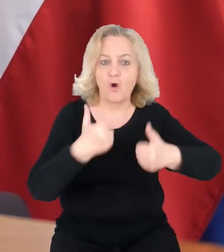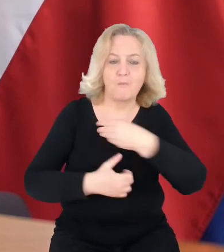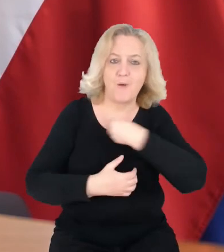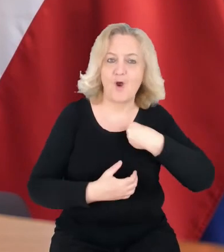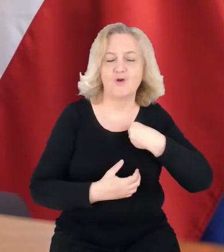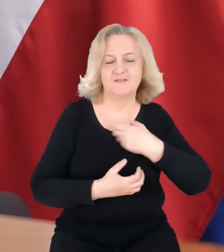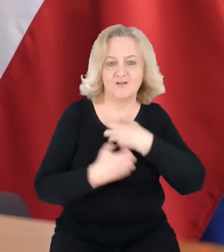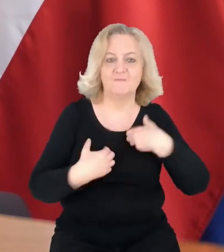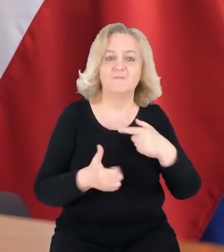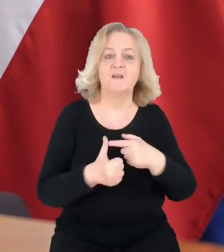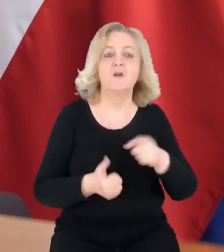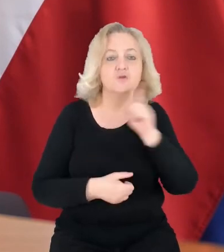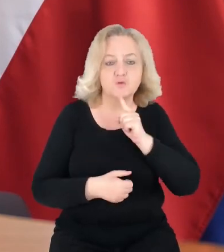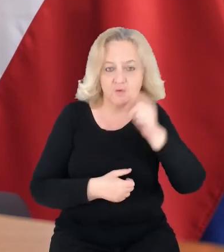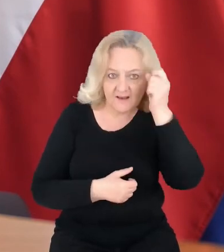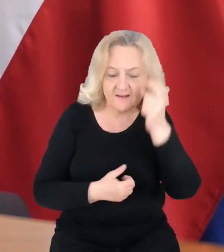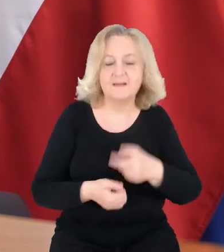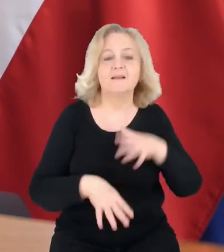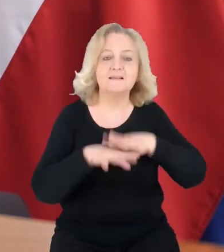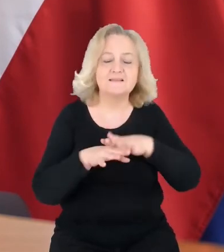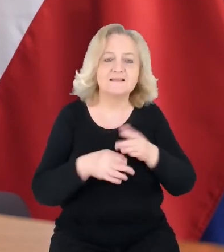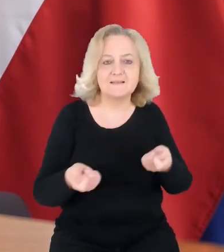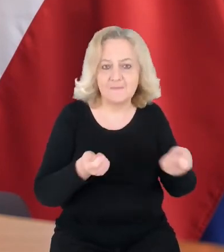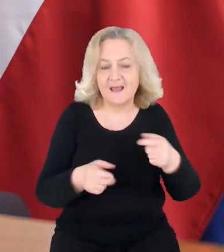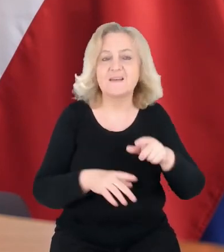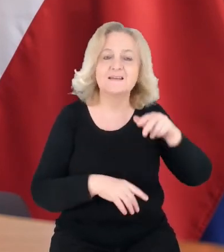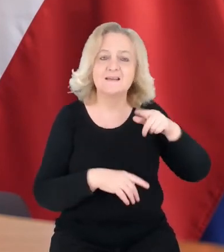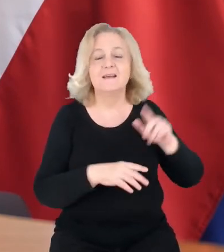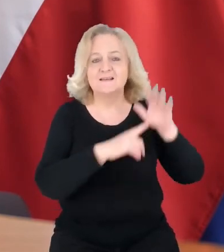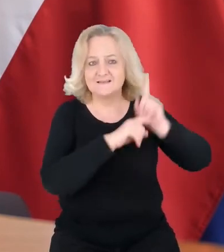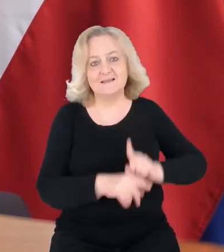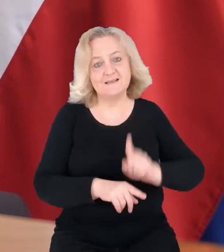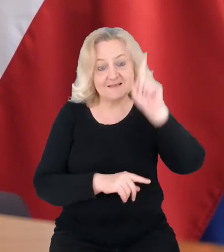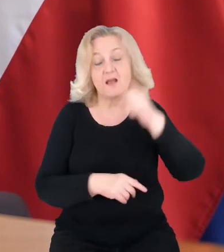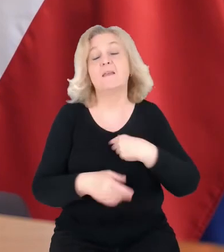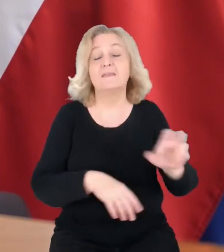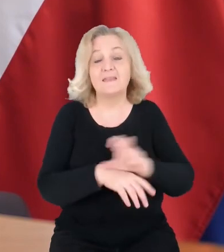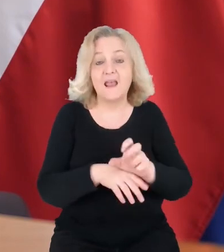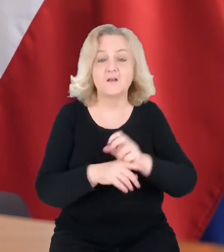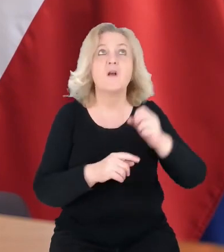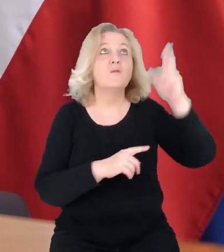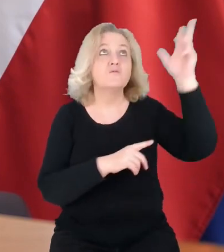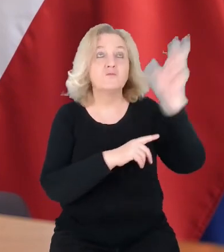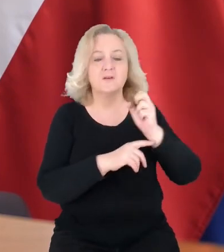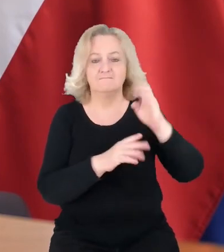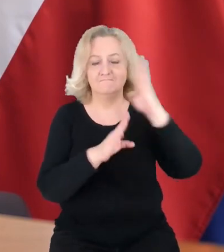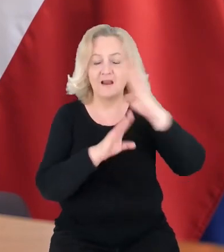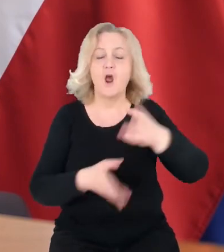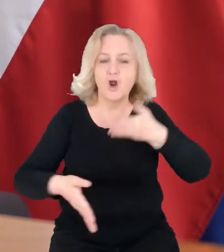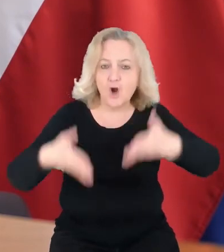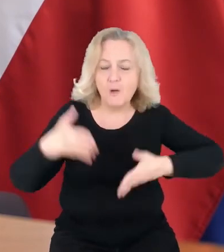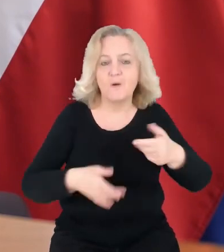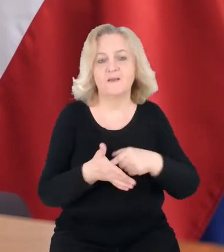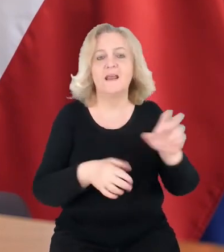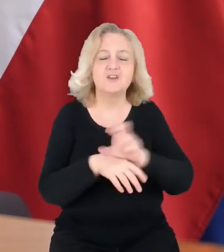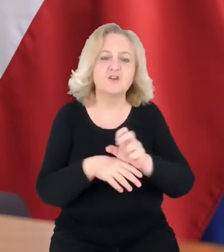są sztuczna inteligencja, systemy nawigacji satelitarnej, technologie fotoniczne, autonomiczne roboty, inżynieria